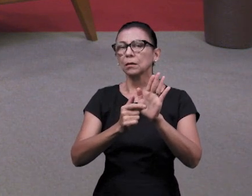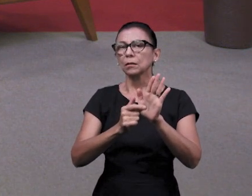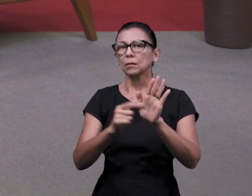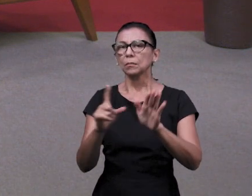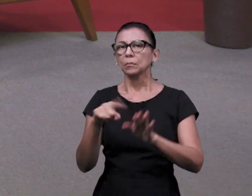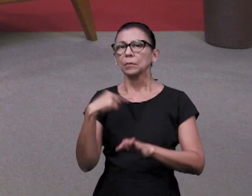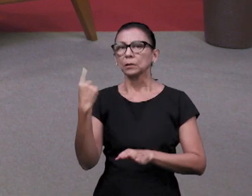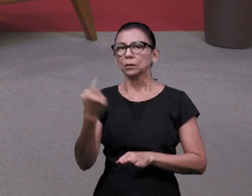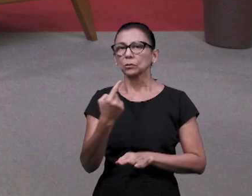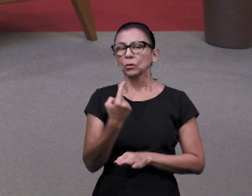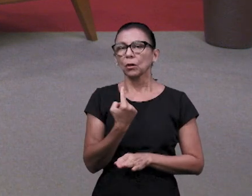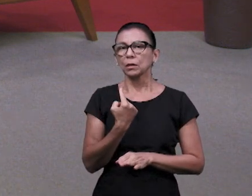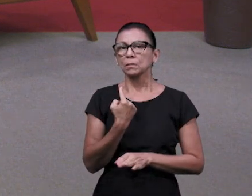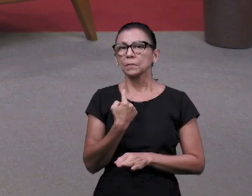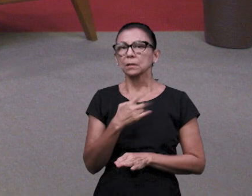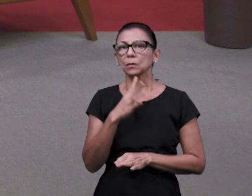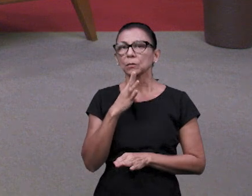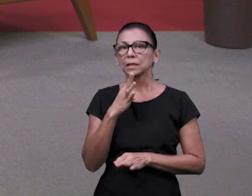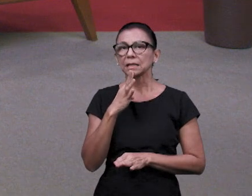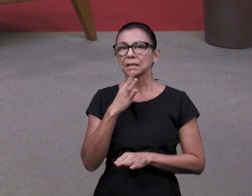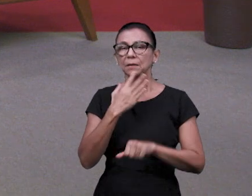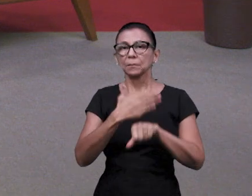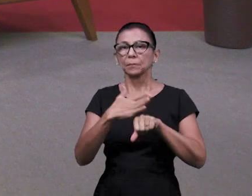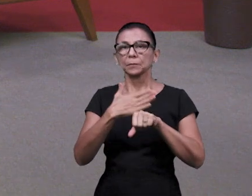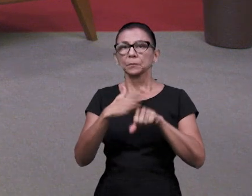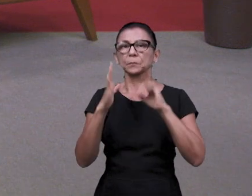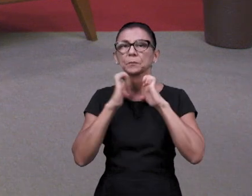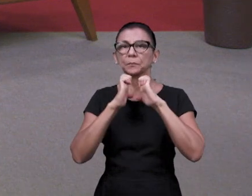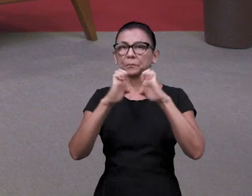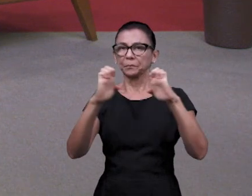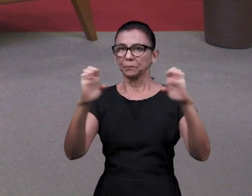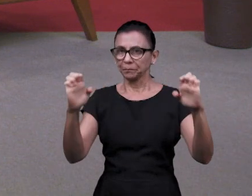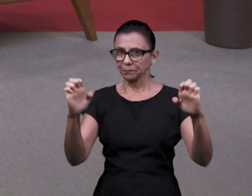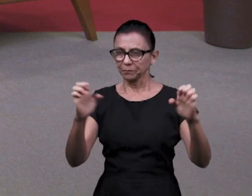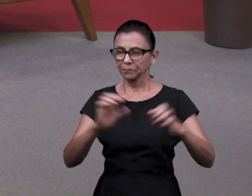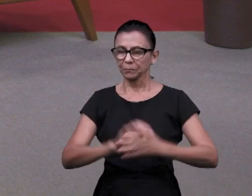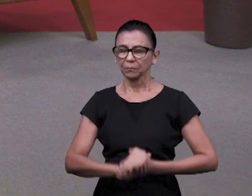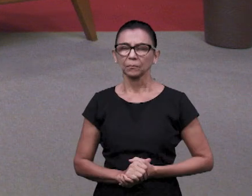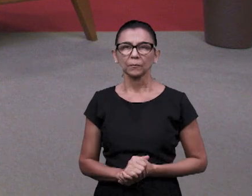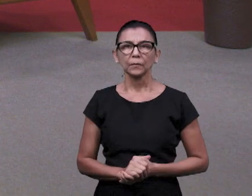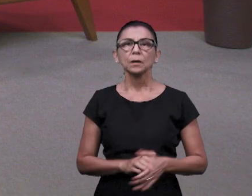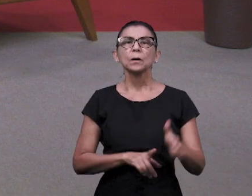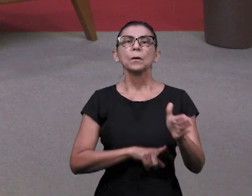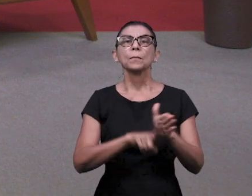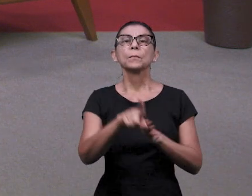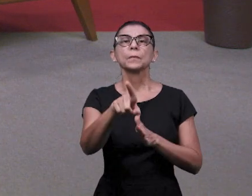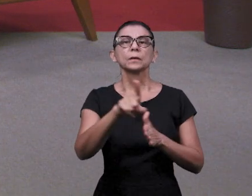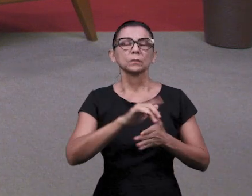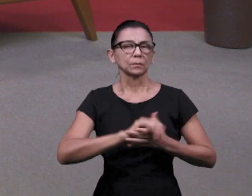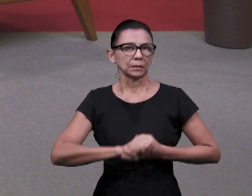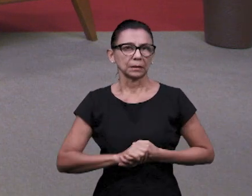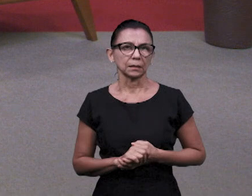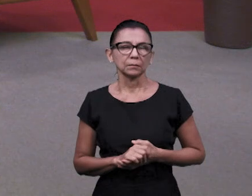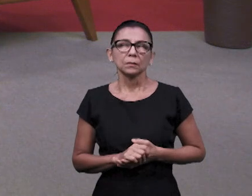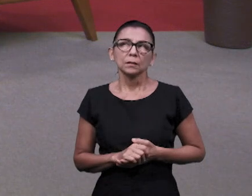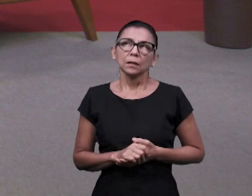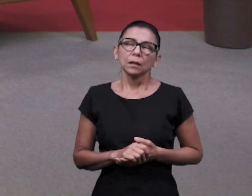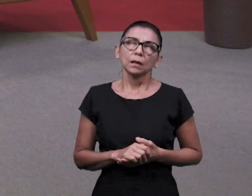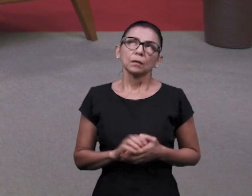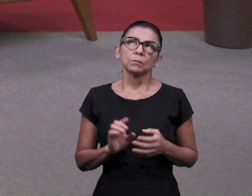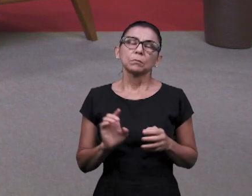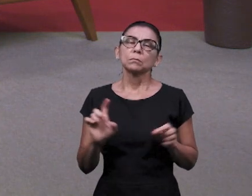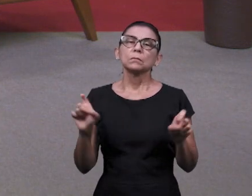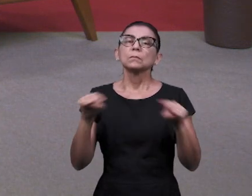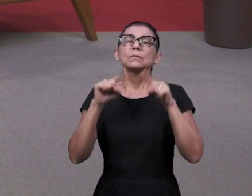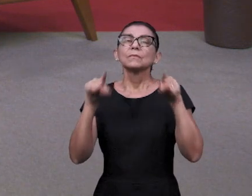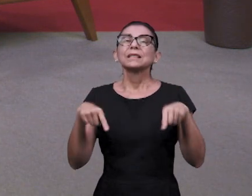que je vous présente ici, c'est quel est le besoin de la doctrine? Quelle est la doctrine?